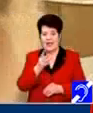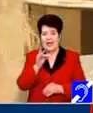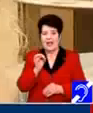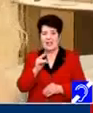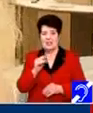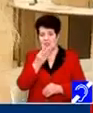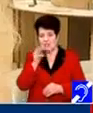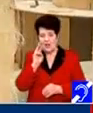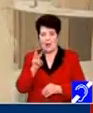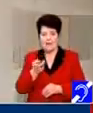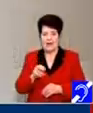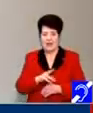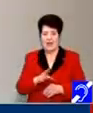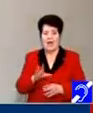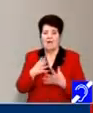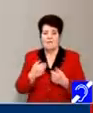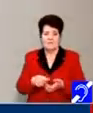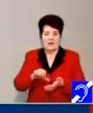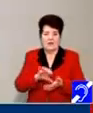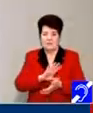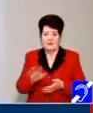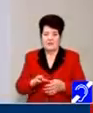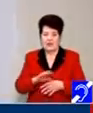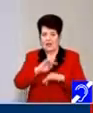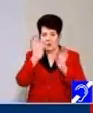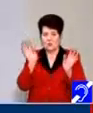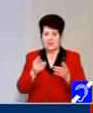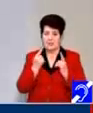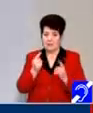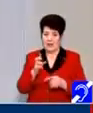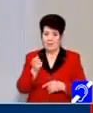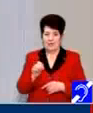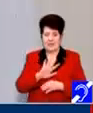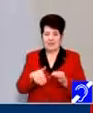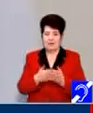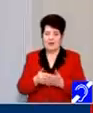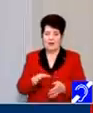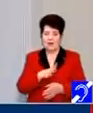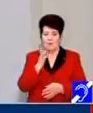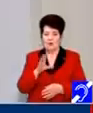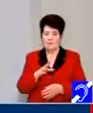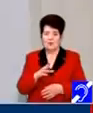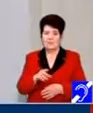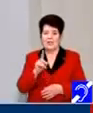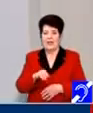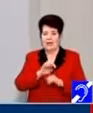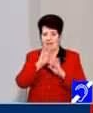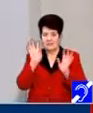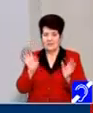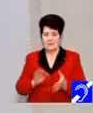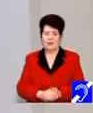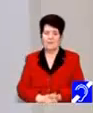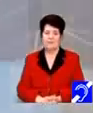Familia regală română nu va participa de data aceasta la nunta din Marea Britanie, dar până acum a fost nelipsită la căsătoriile de la Palatul Buckingham.